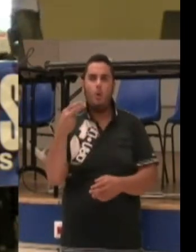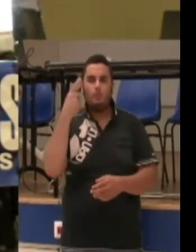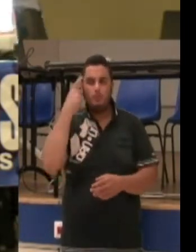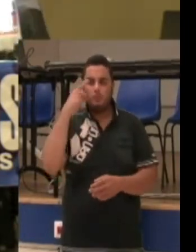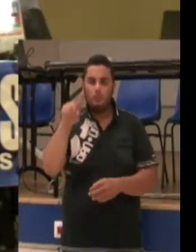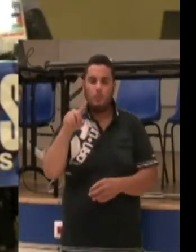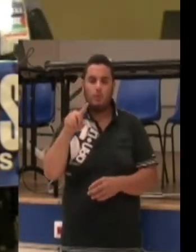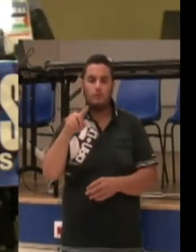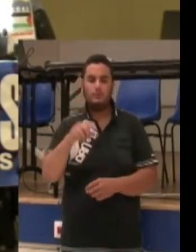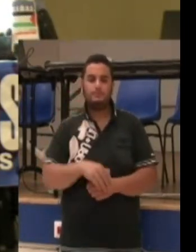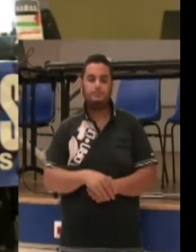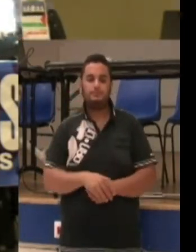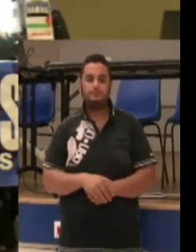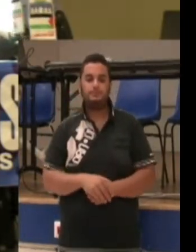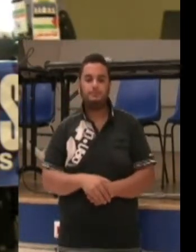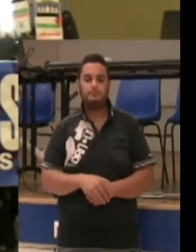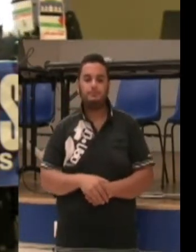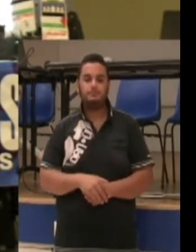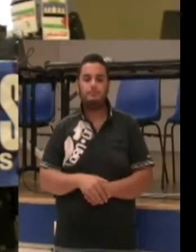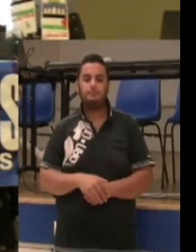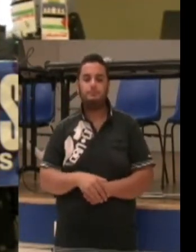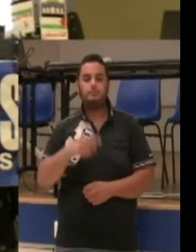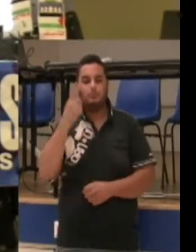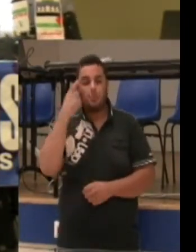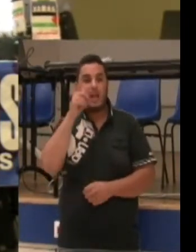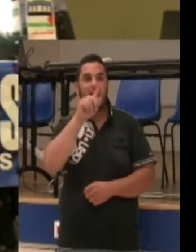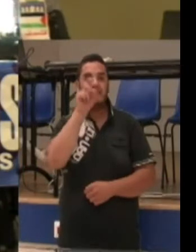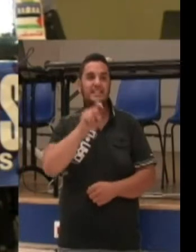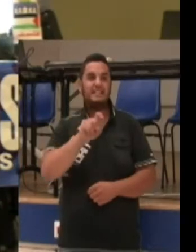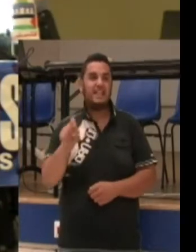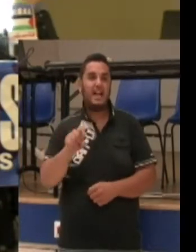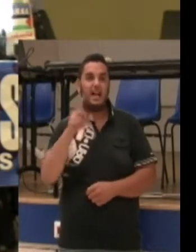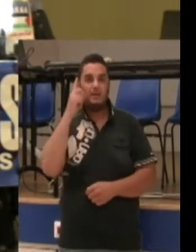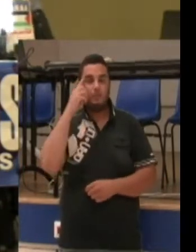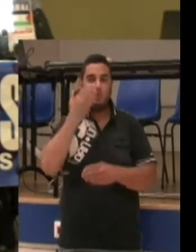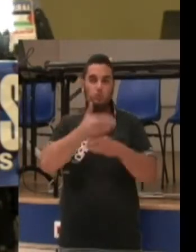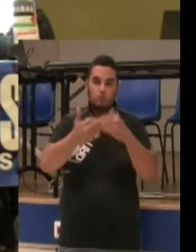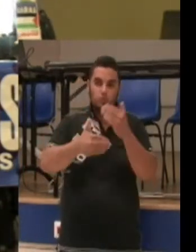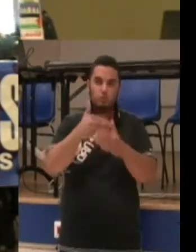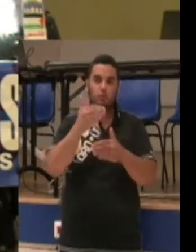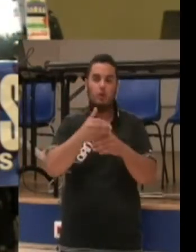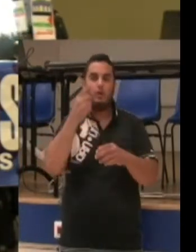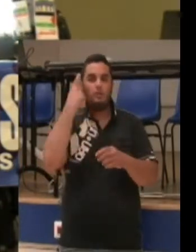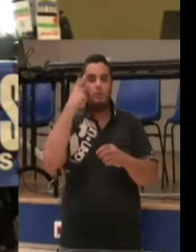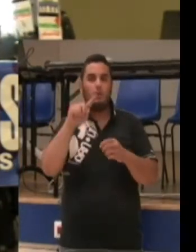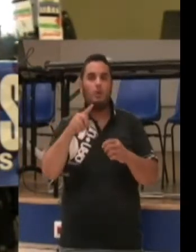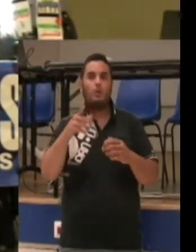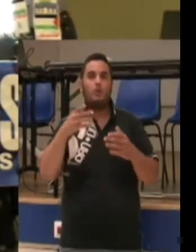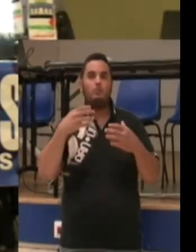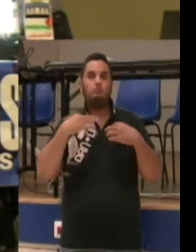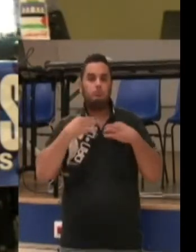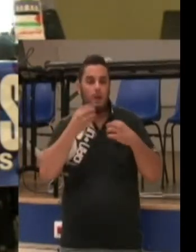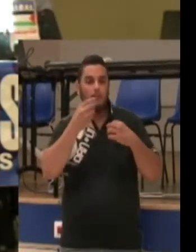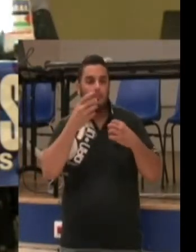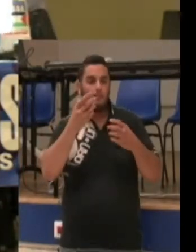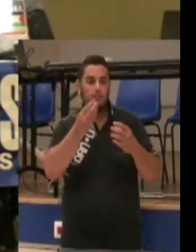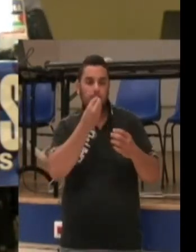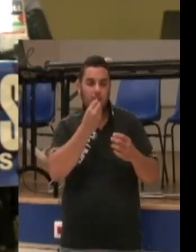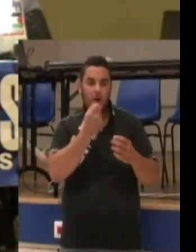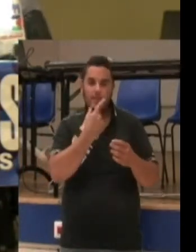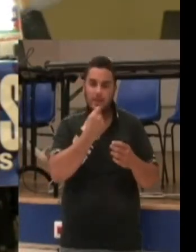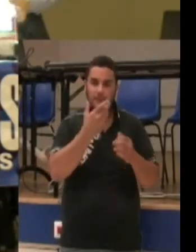pour les actions en faveur de Gaza, pour la reconstruction, pour les équipements médicaux.